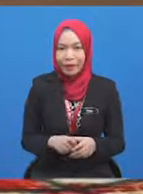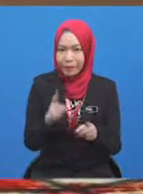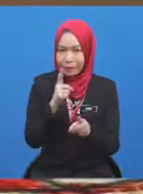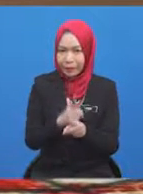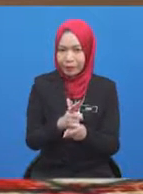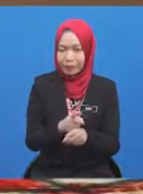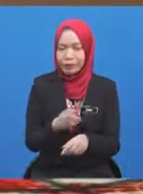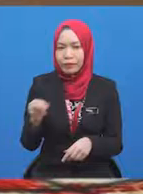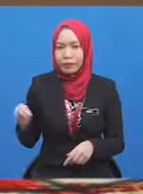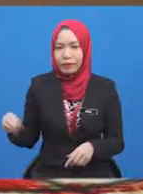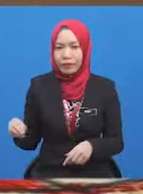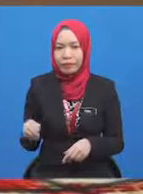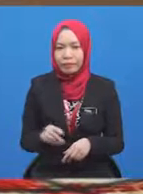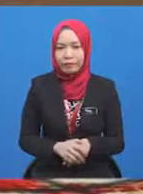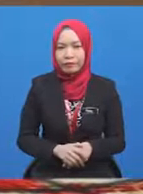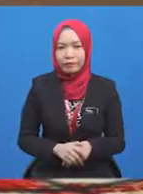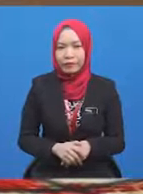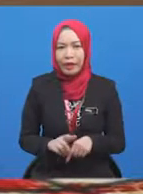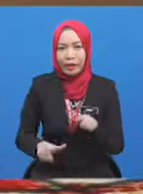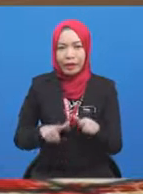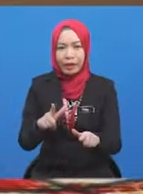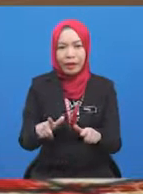Betul, murid-murid. Proses mewarna.